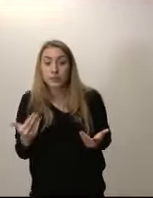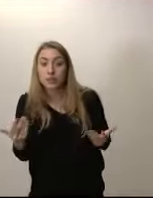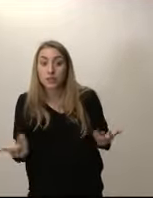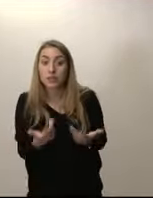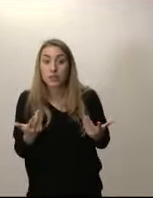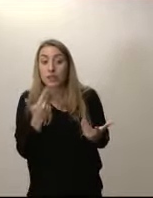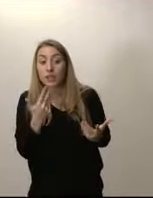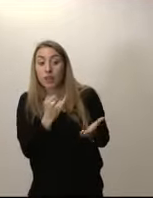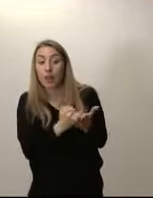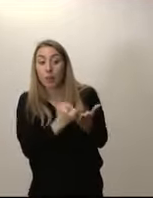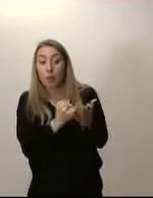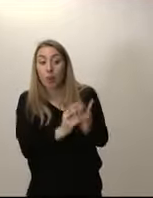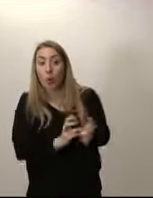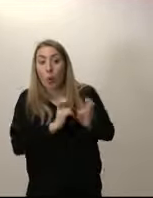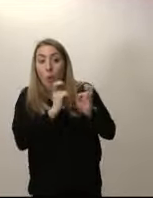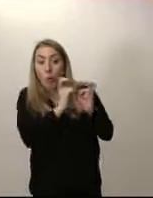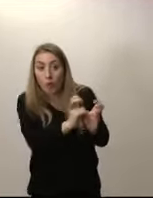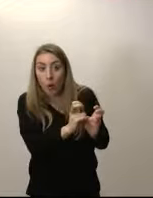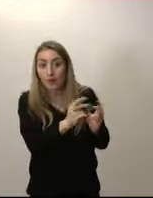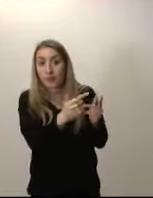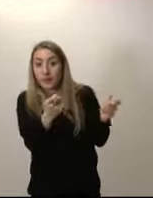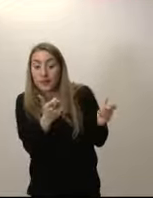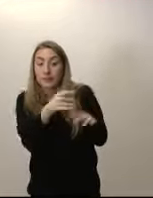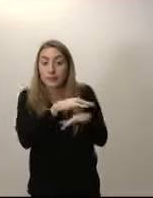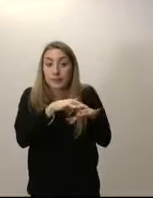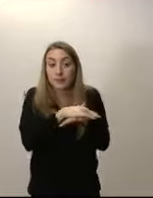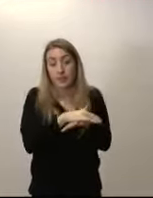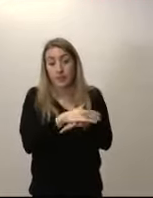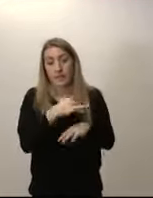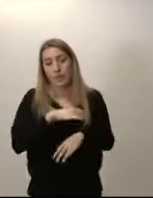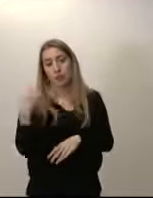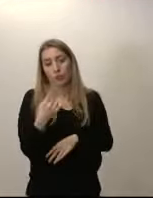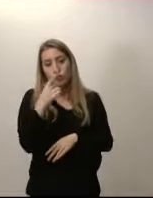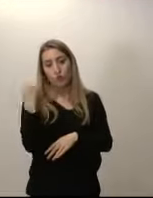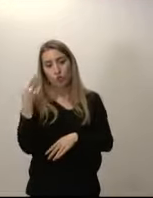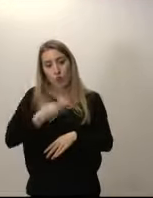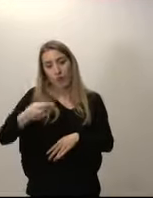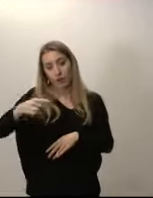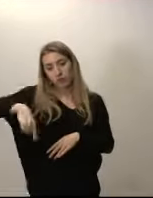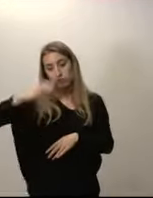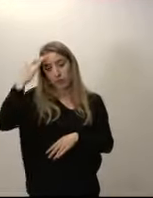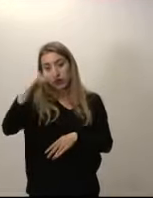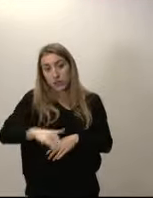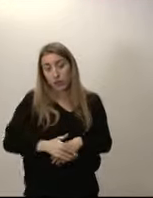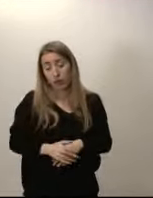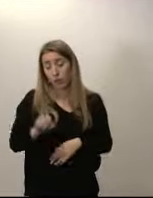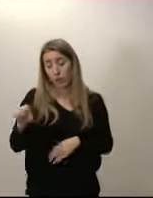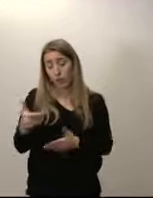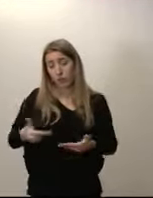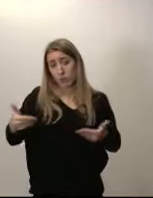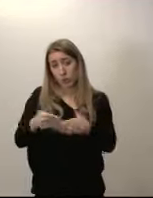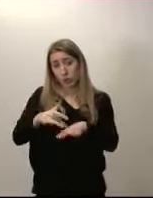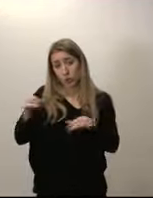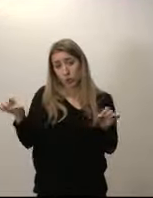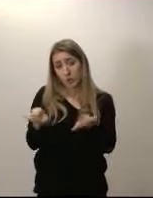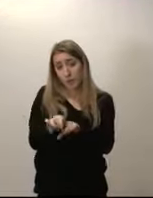cas d'augmentation des impôts, est-ce qu'elle aurait été favorable. Elle l'a éludé, et c'est éludé, M. Merz, vous savez très bien que vous auriez été exactement dans la même